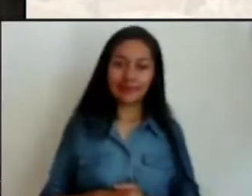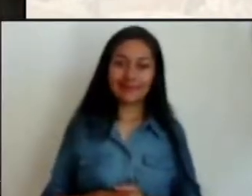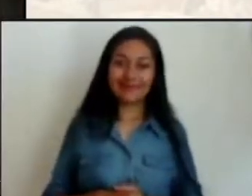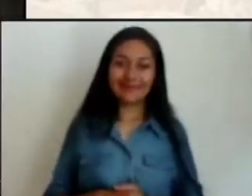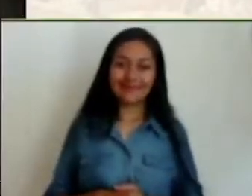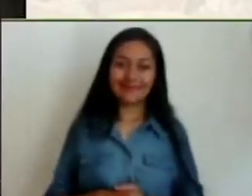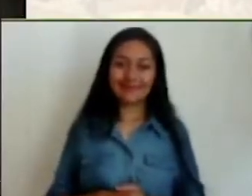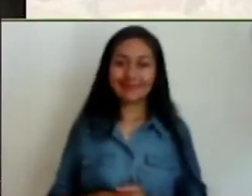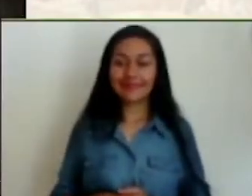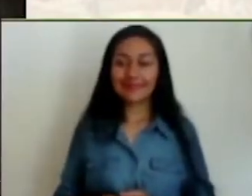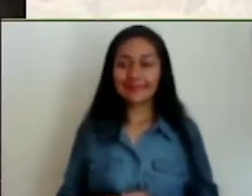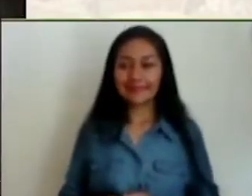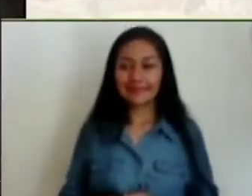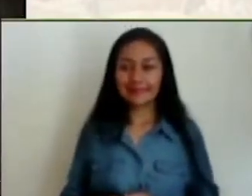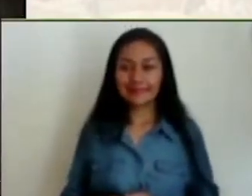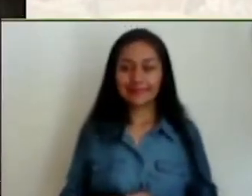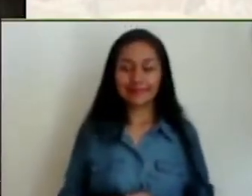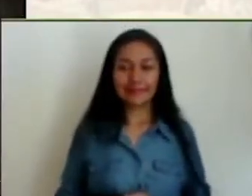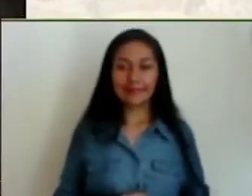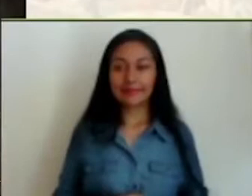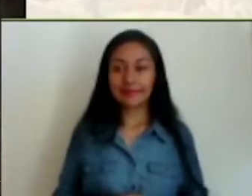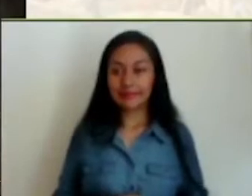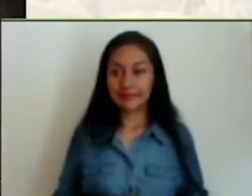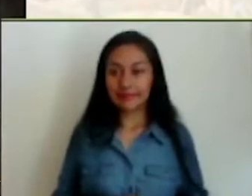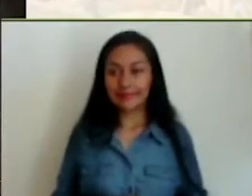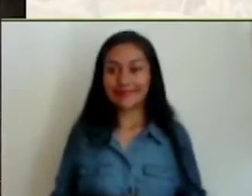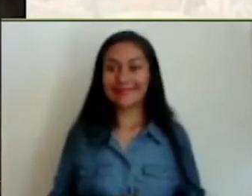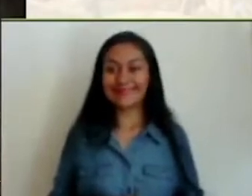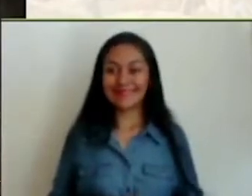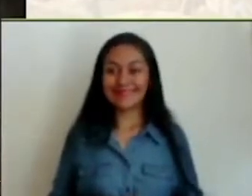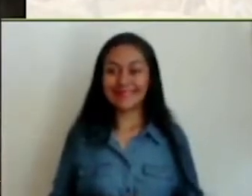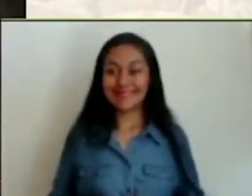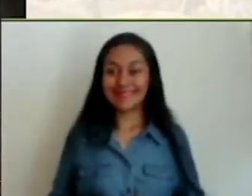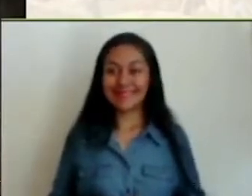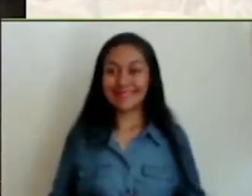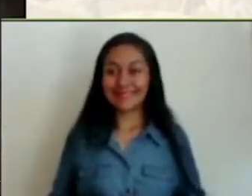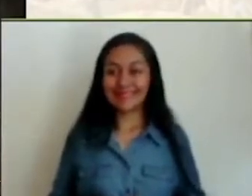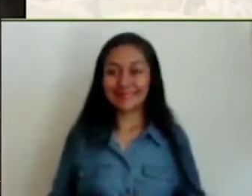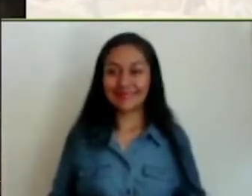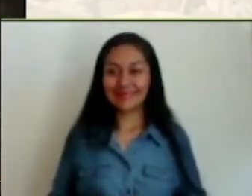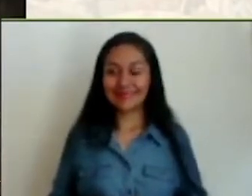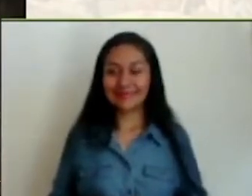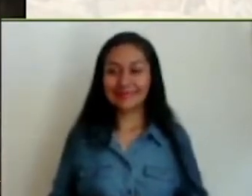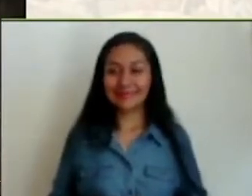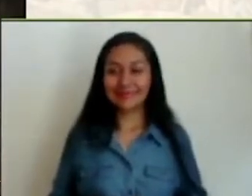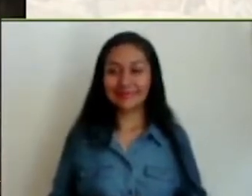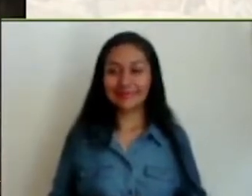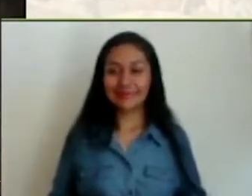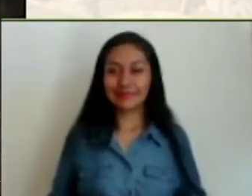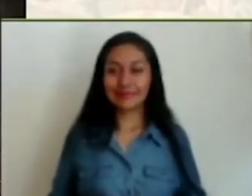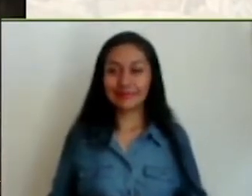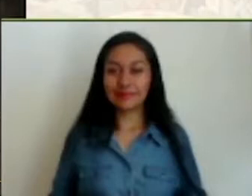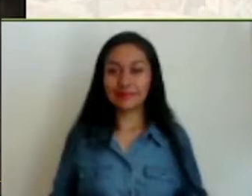edifici e l'adattamento dei preesistenti alle nuove esigenze, la cura attenta nel